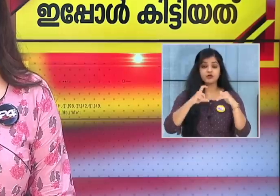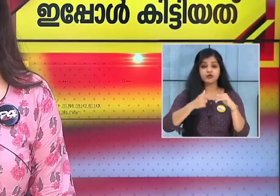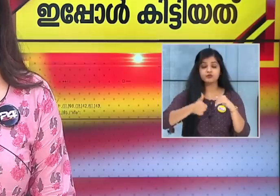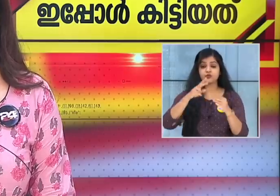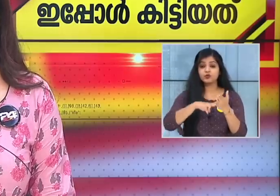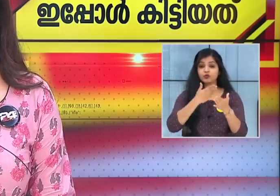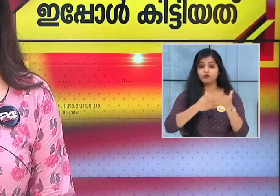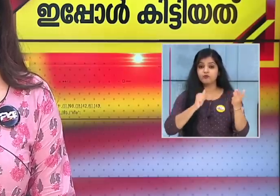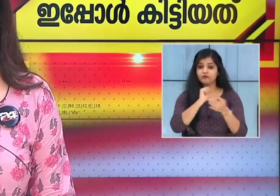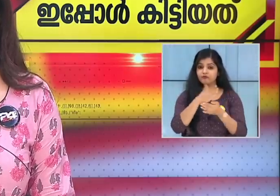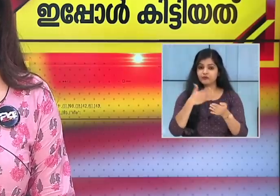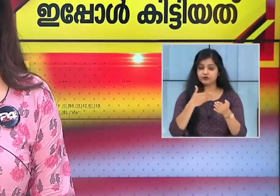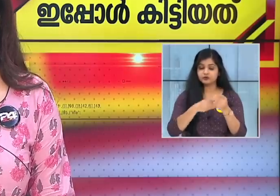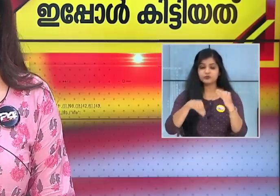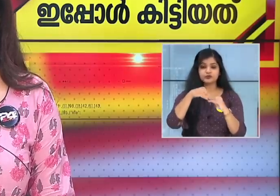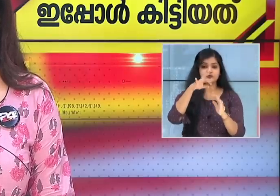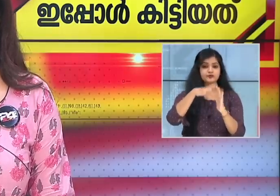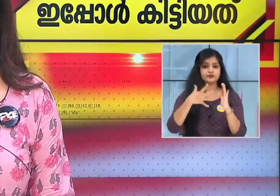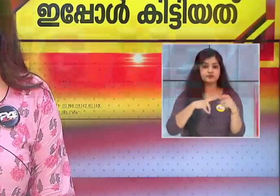നോട്ടീസ് അയച്ചിരിക്കുകയാണല്ലോ തിരഞ്ഞെടുപ്പ് കമ്മീഷൻ. വിവരങ്ങൾ.